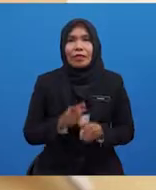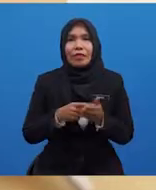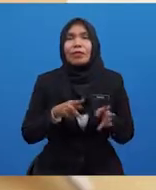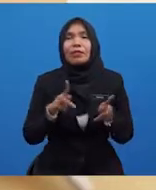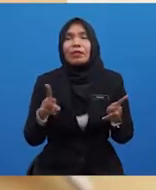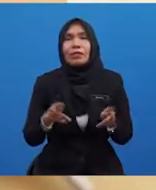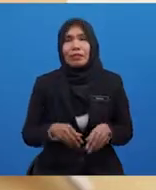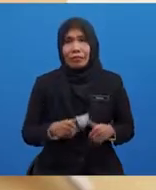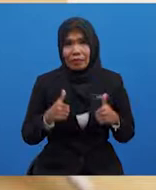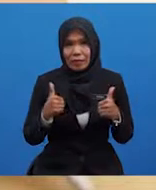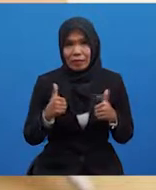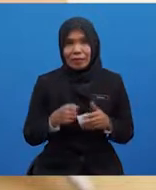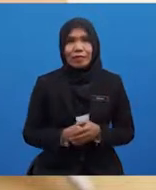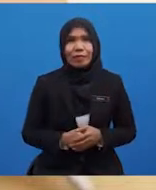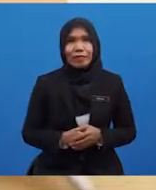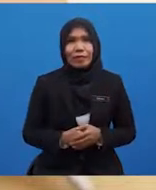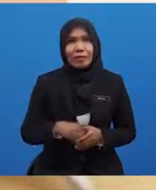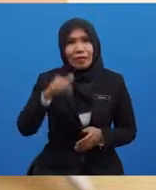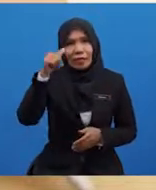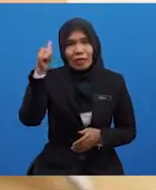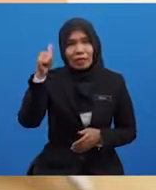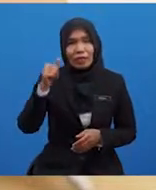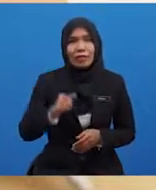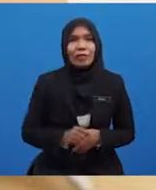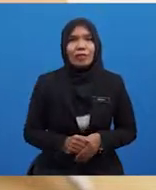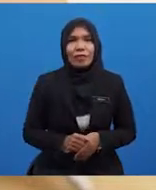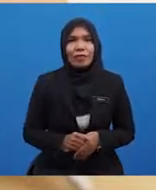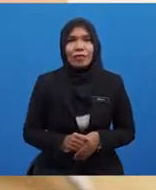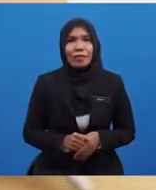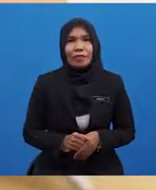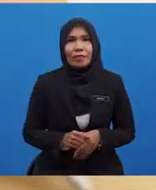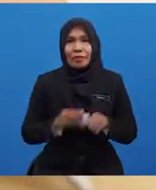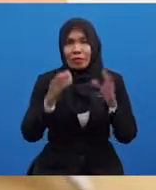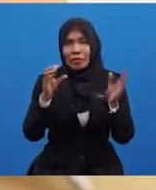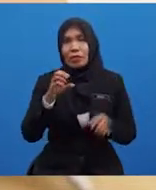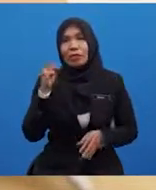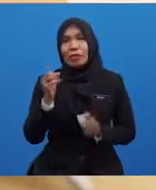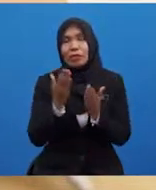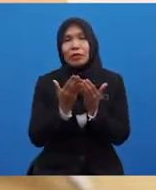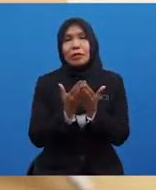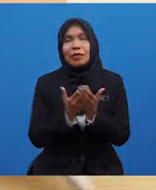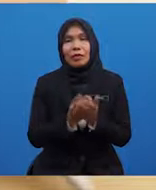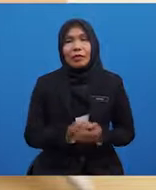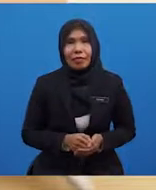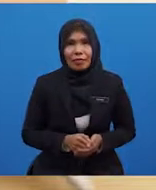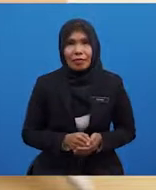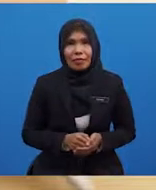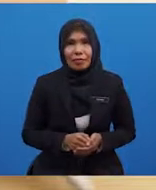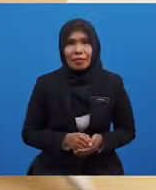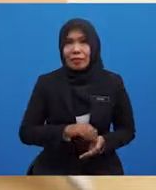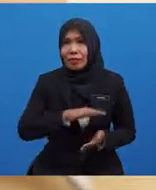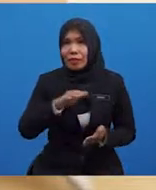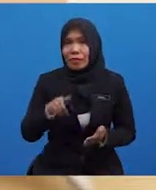khabar? Sihat? Alhamdulillah. Cikgu sentiasa berdoa agar semua anak didik cikgu